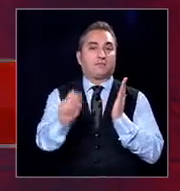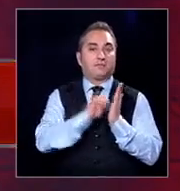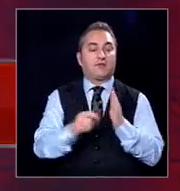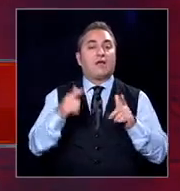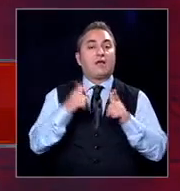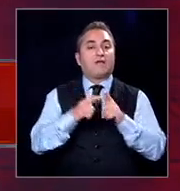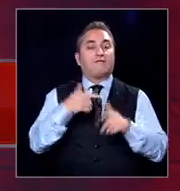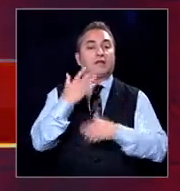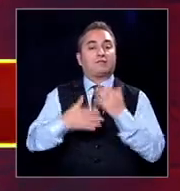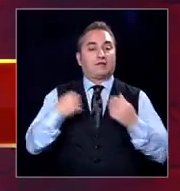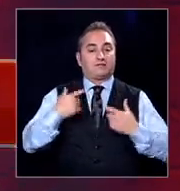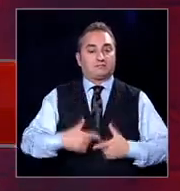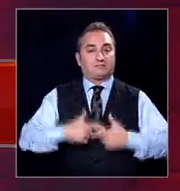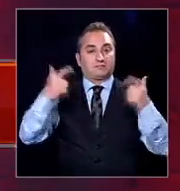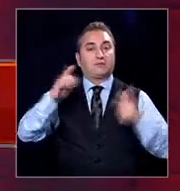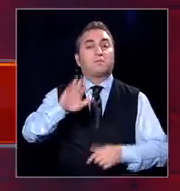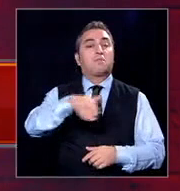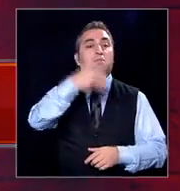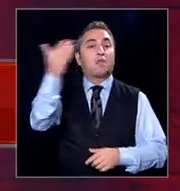fazilet aslında